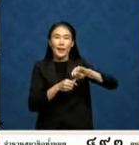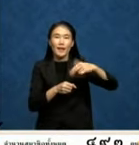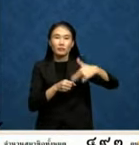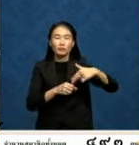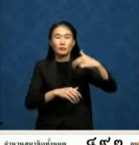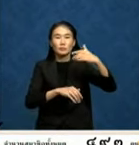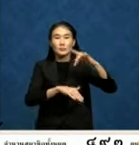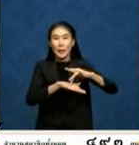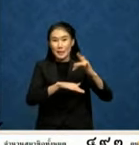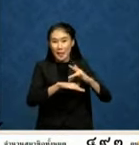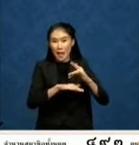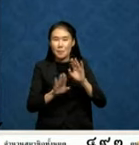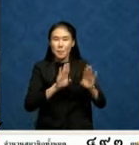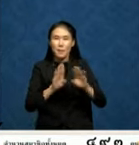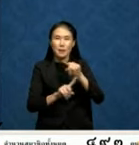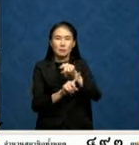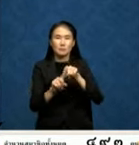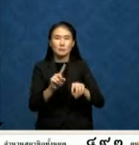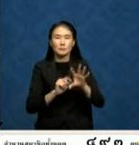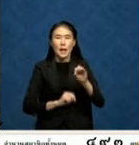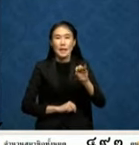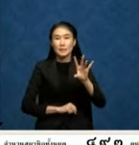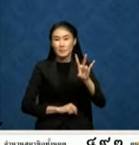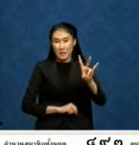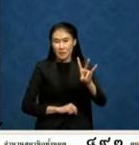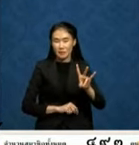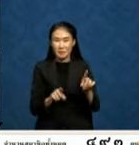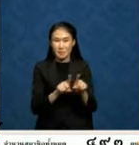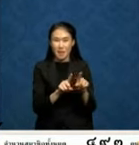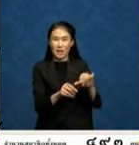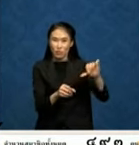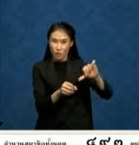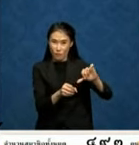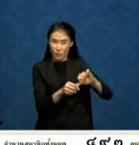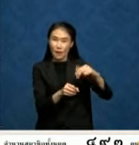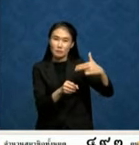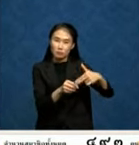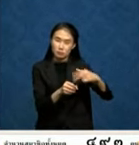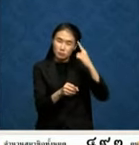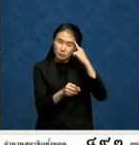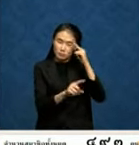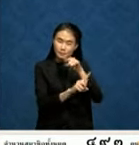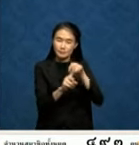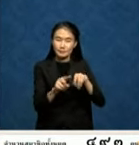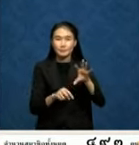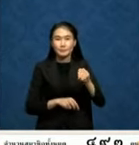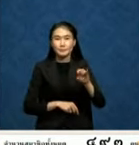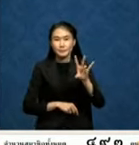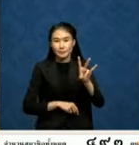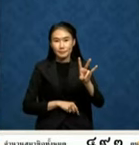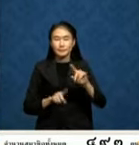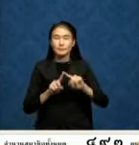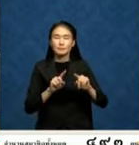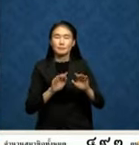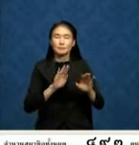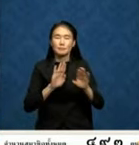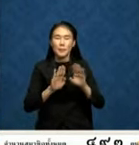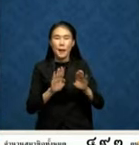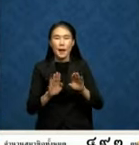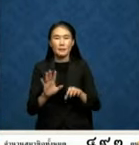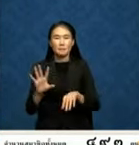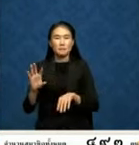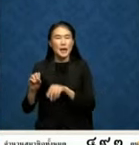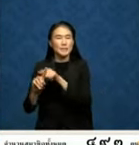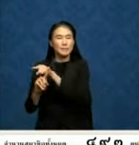ผลิตไฟฟ้าอยู่ถึง 57% นะครับซึ่งใน 57% เนี่ยนะครับมีแค่ประมาณสัก 50% นั้น